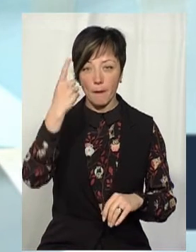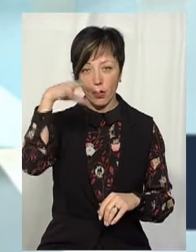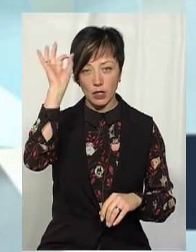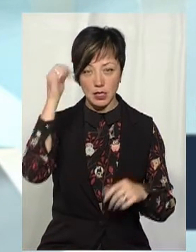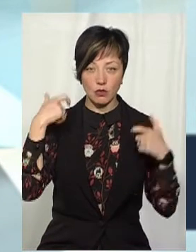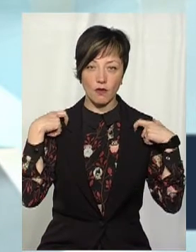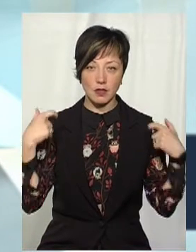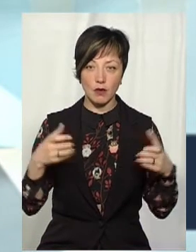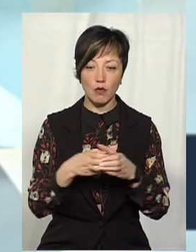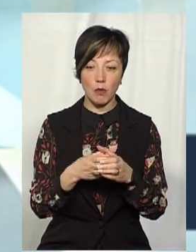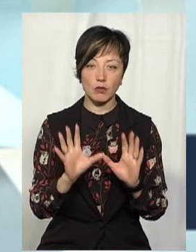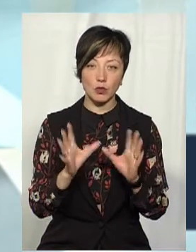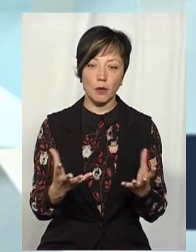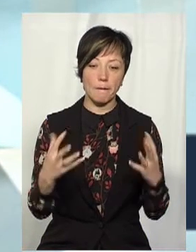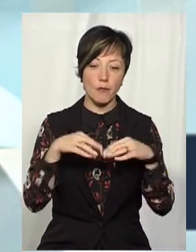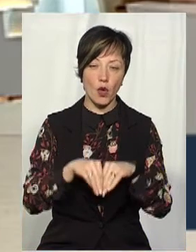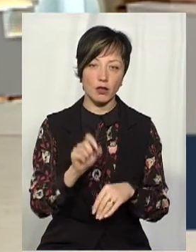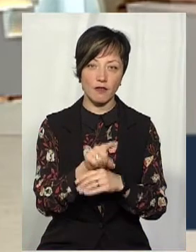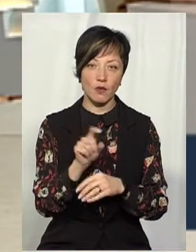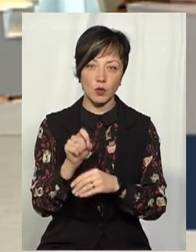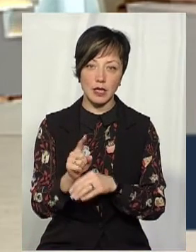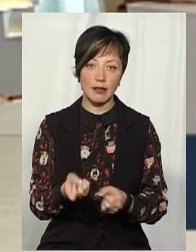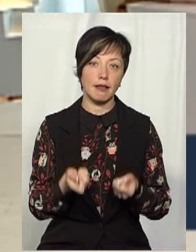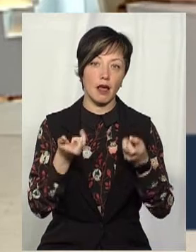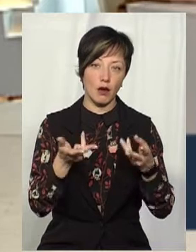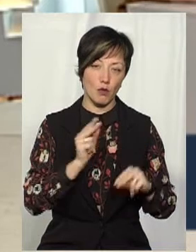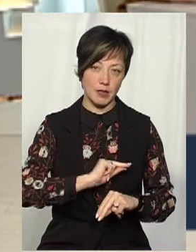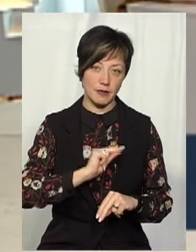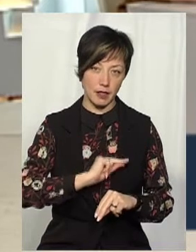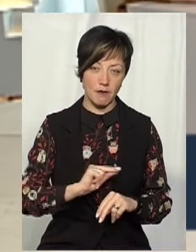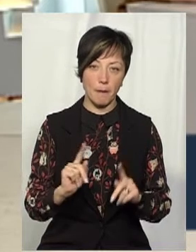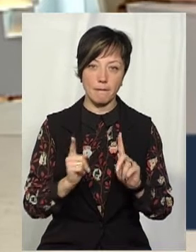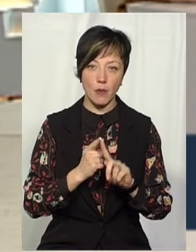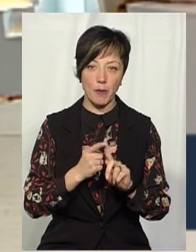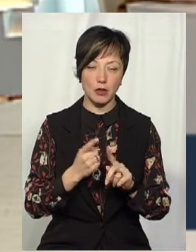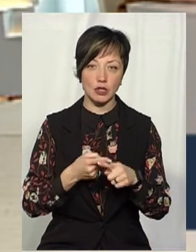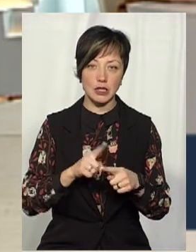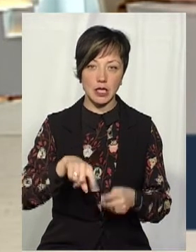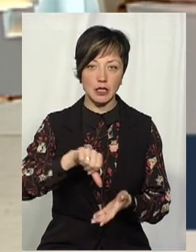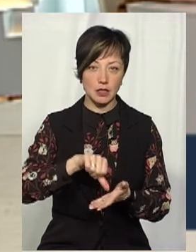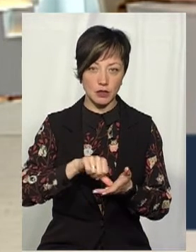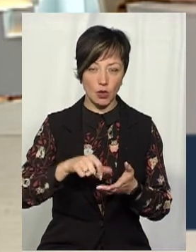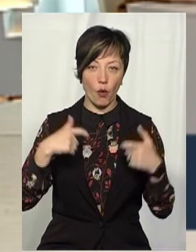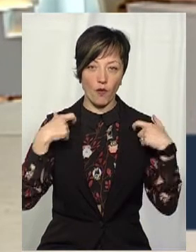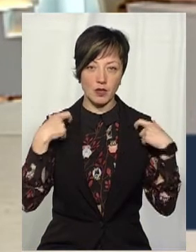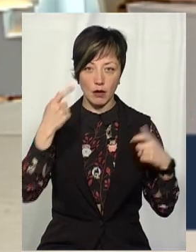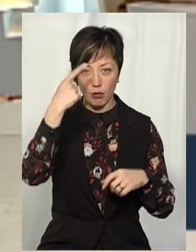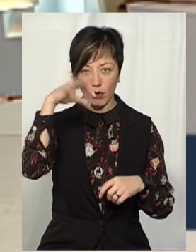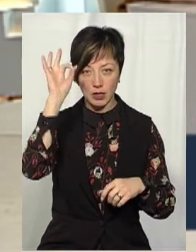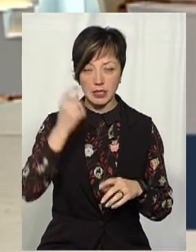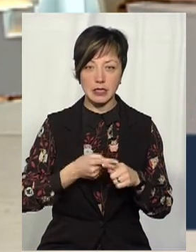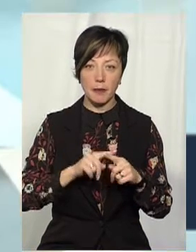офіцер громади, він в собі буде поєднувати функції декількох працівників. По-перше, це дільничний офіцер поліції,